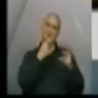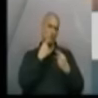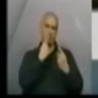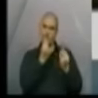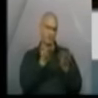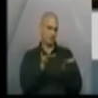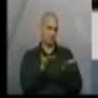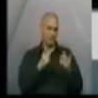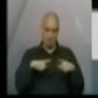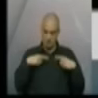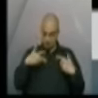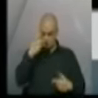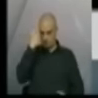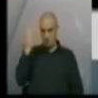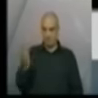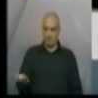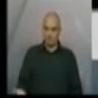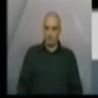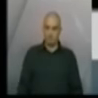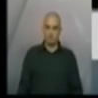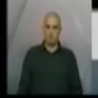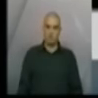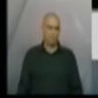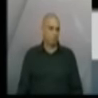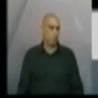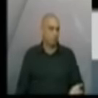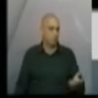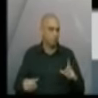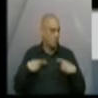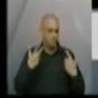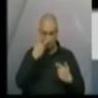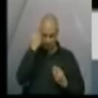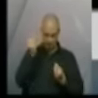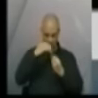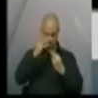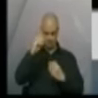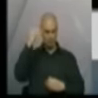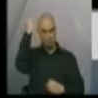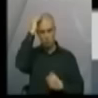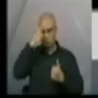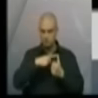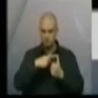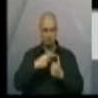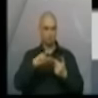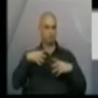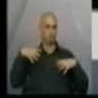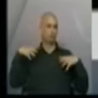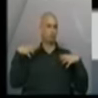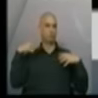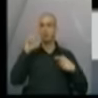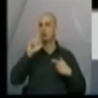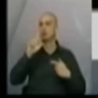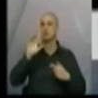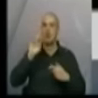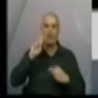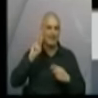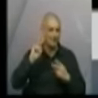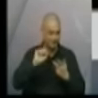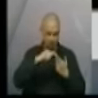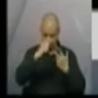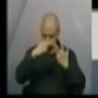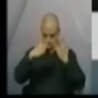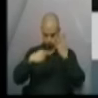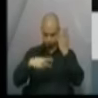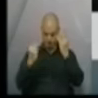דבר כזה זאת אומרת חיים פה ערבים מה חיים פה ערבים חיים פה לאומים נוספים חיים פה גם דרוזים חיים פה גם צ'רקסים חיים פה הרבה עמים